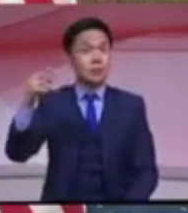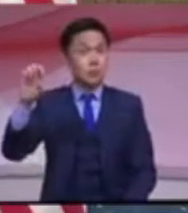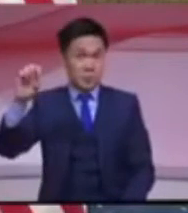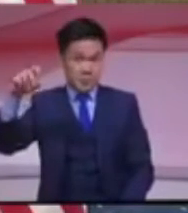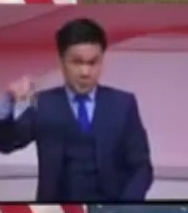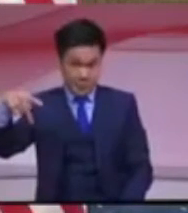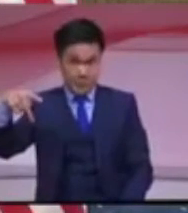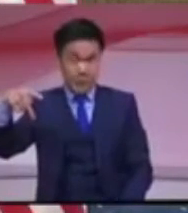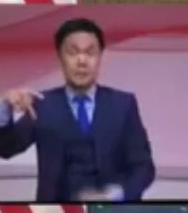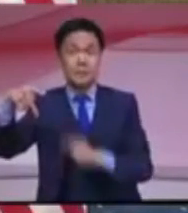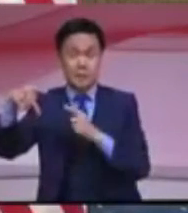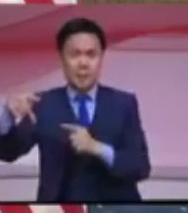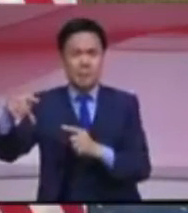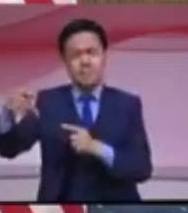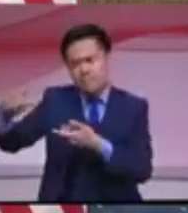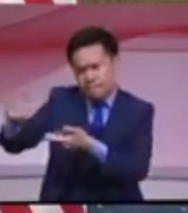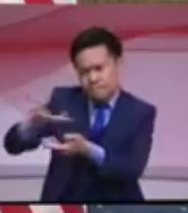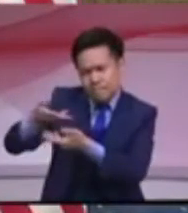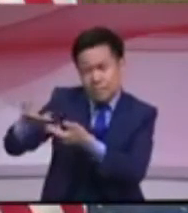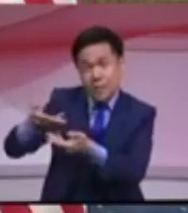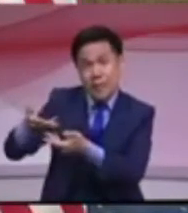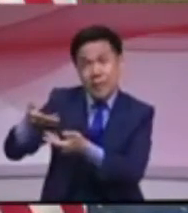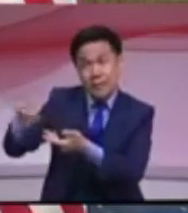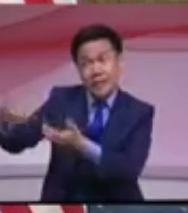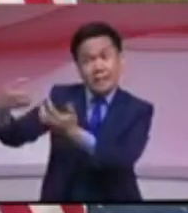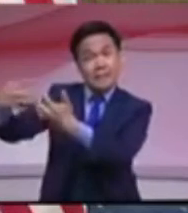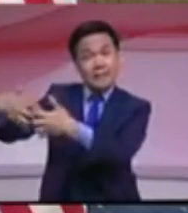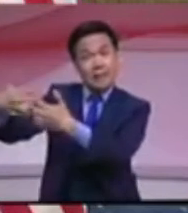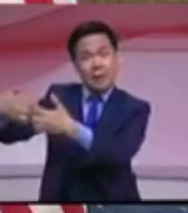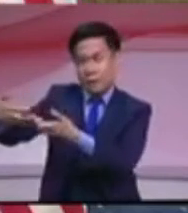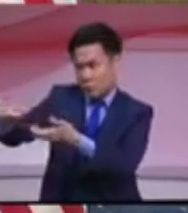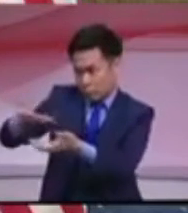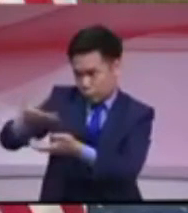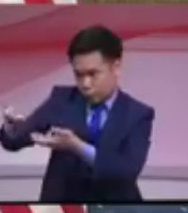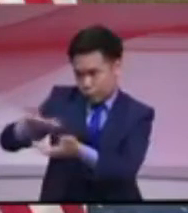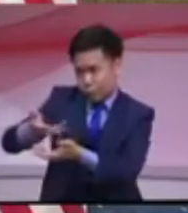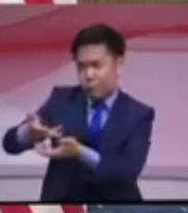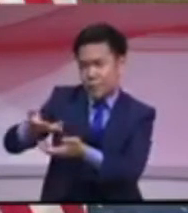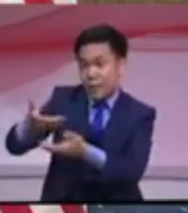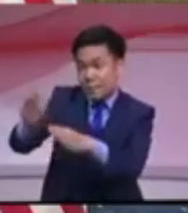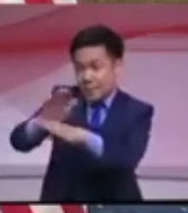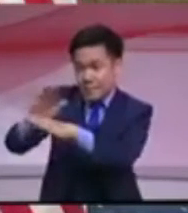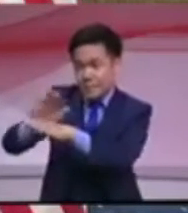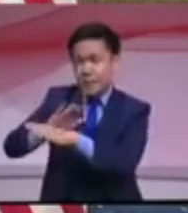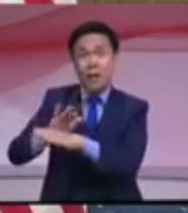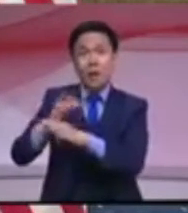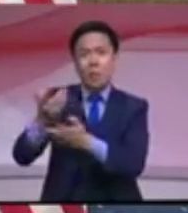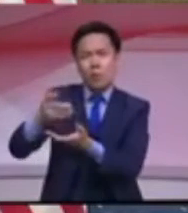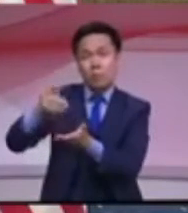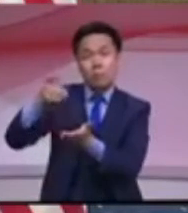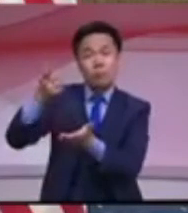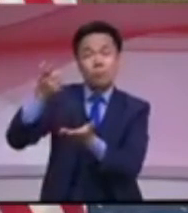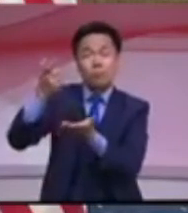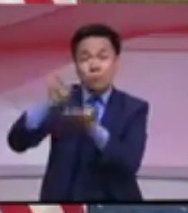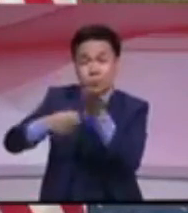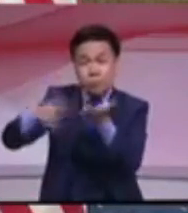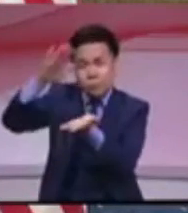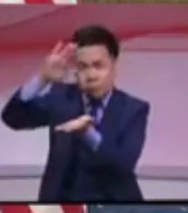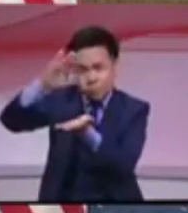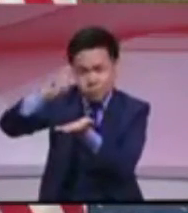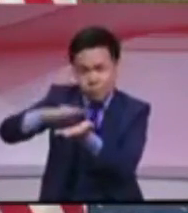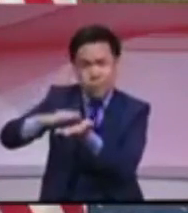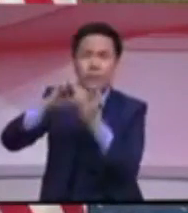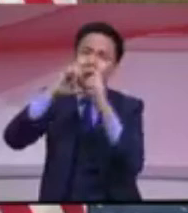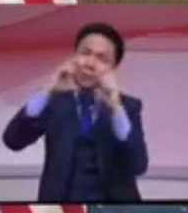pengguna sedang berunding dengan PH penghilang dan pembekal untuk menurunkan harga penutup muka